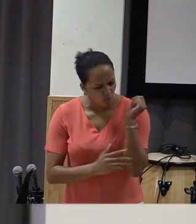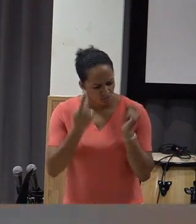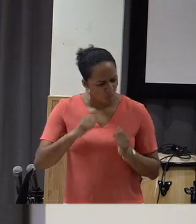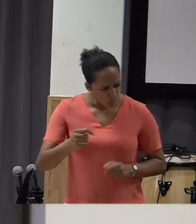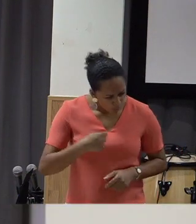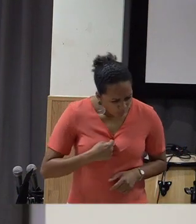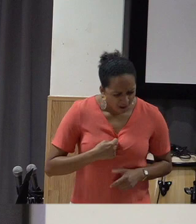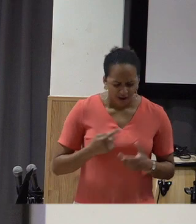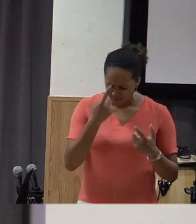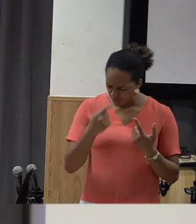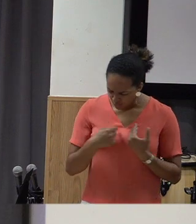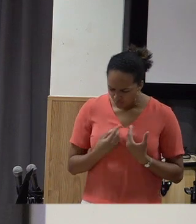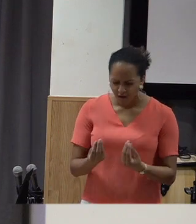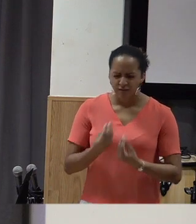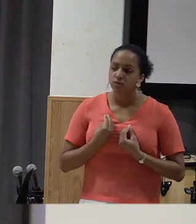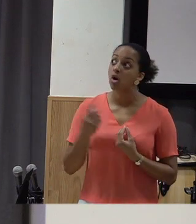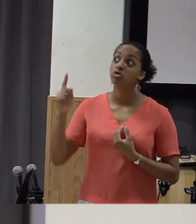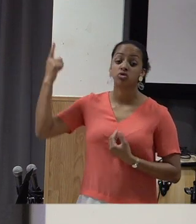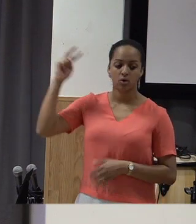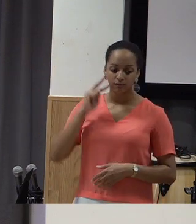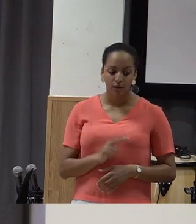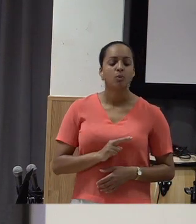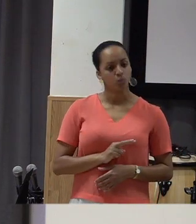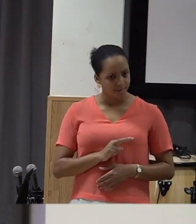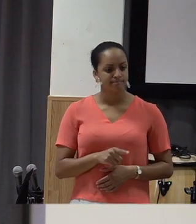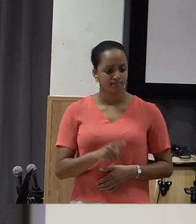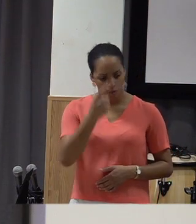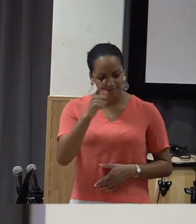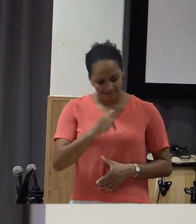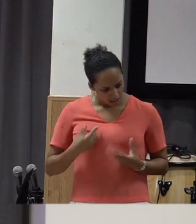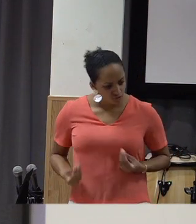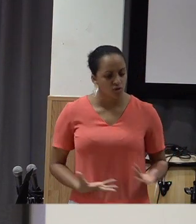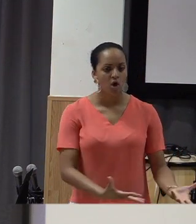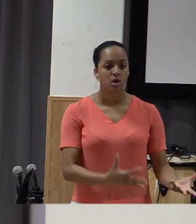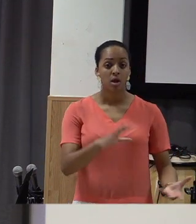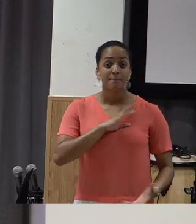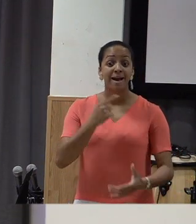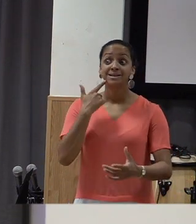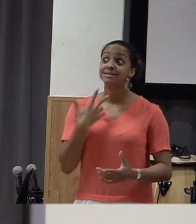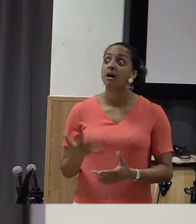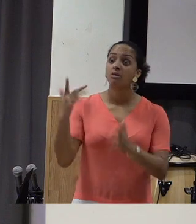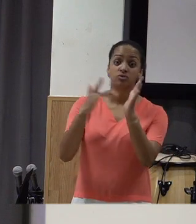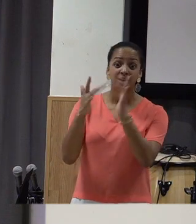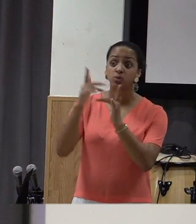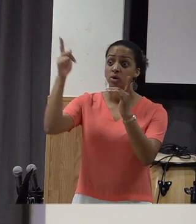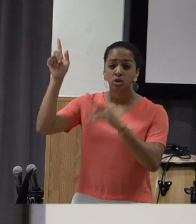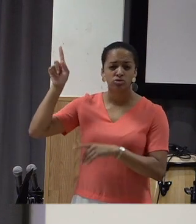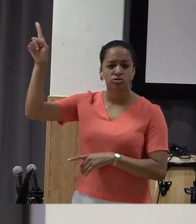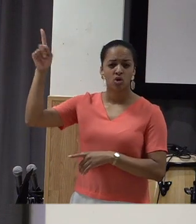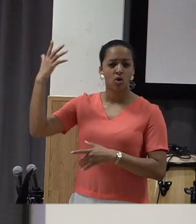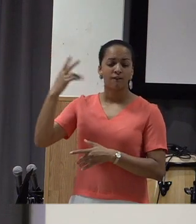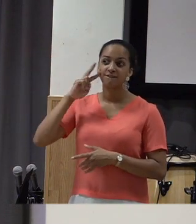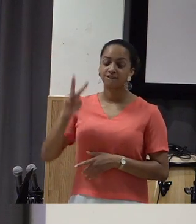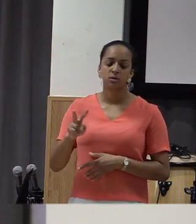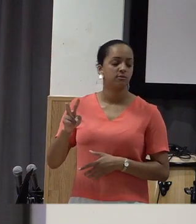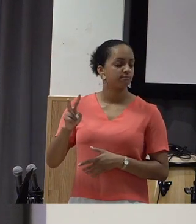ça te donne une assurance devant Dieu, et là Dieu peut exaucer. Merci Seigneur, parce que le sang de Jésus, c'est le seul sacrifice que Dieu accepte. Tout